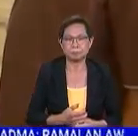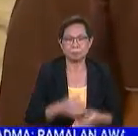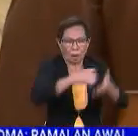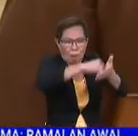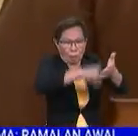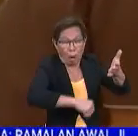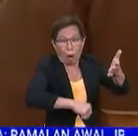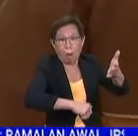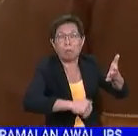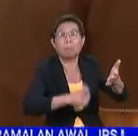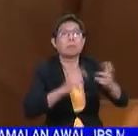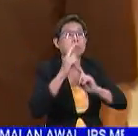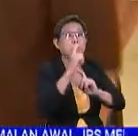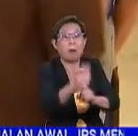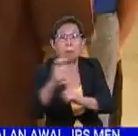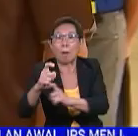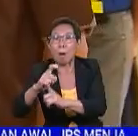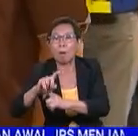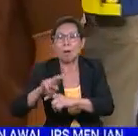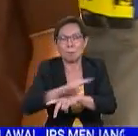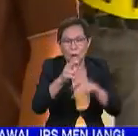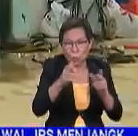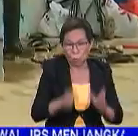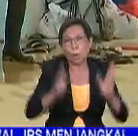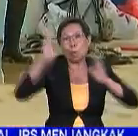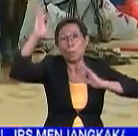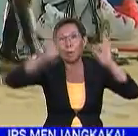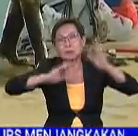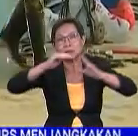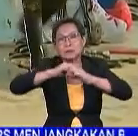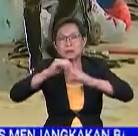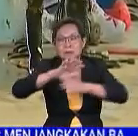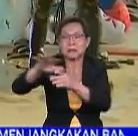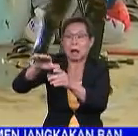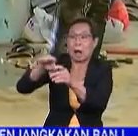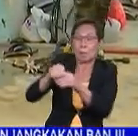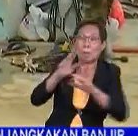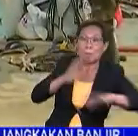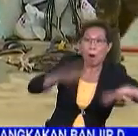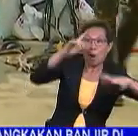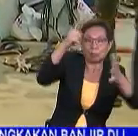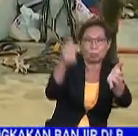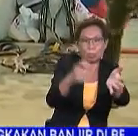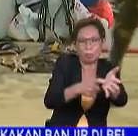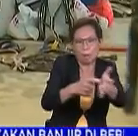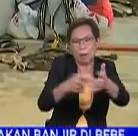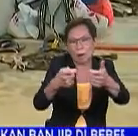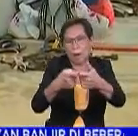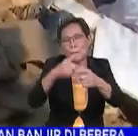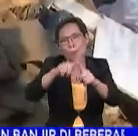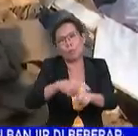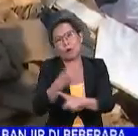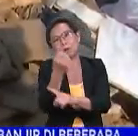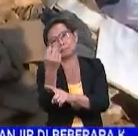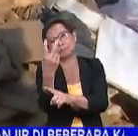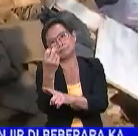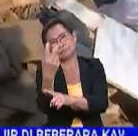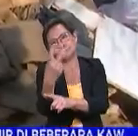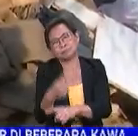Rebat itu diberi kepada pengguna domestik terlibat banjir untuk bil elektrik bulan Disember.